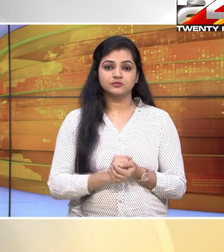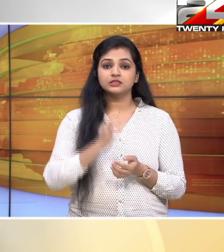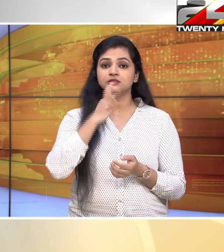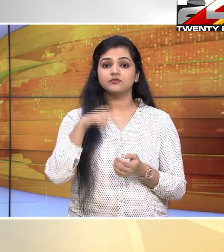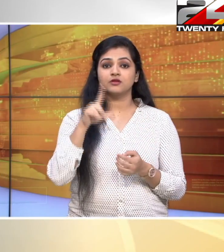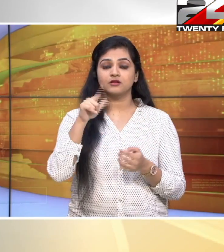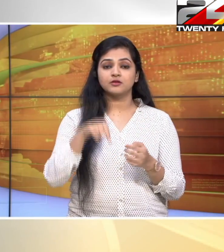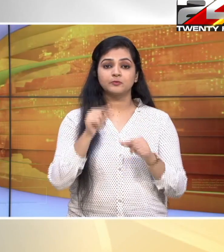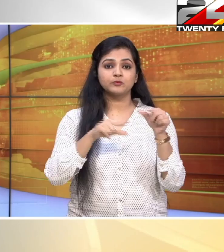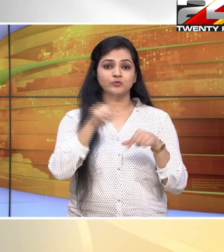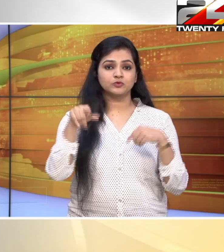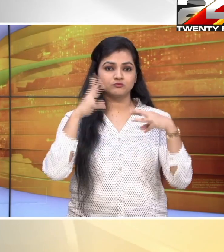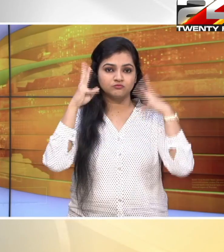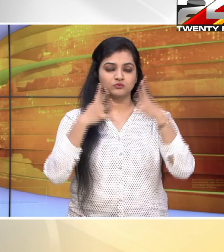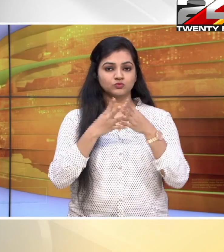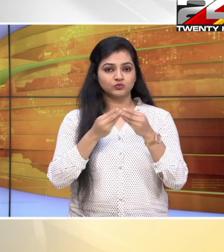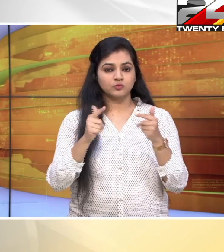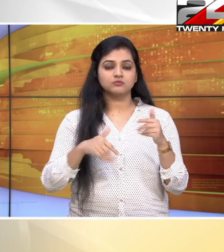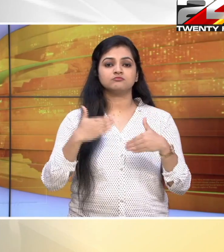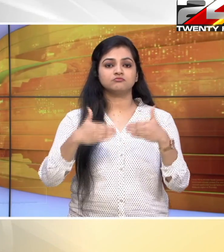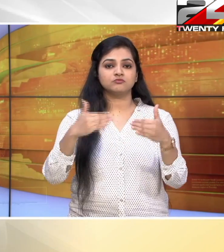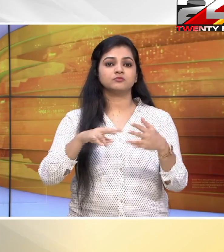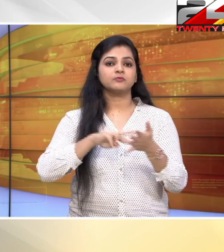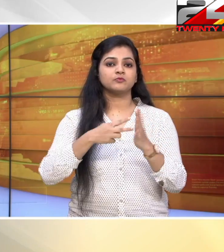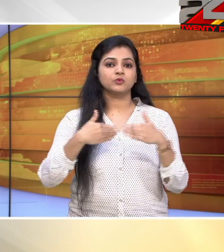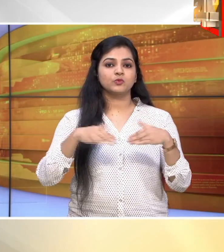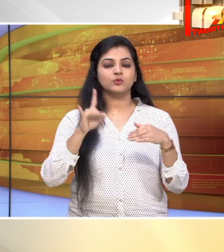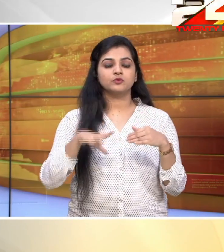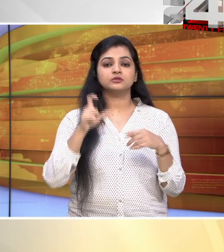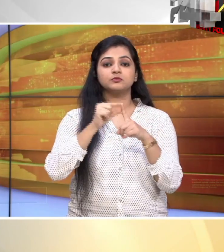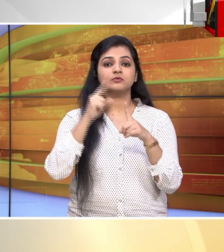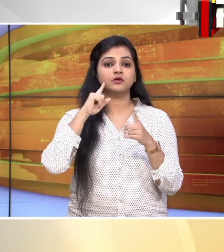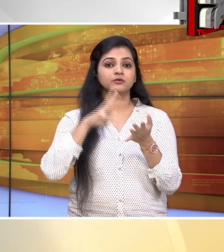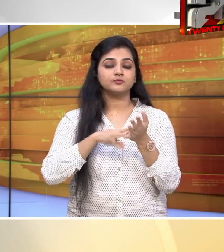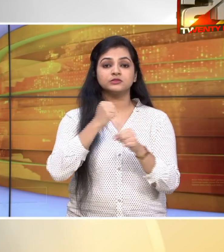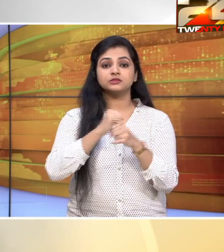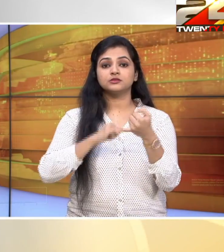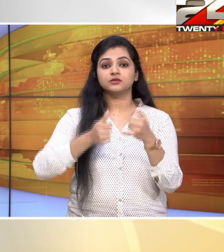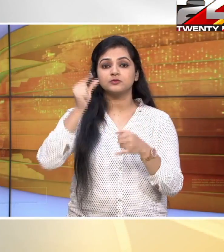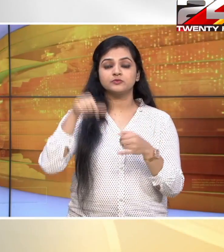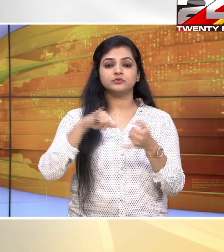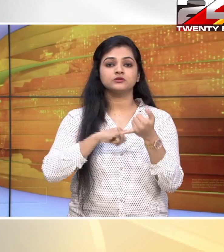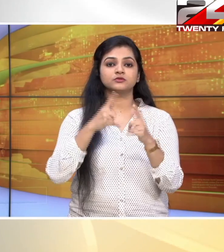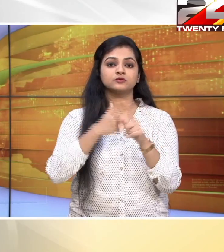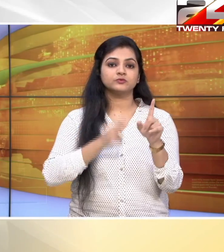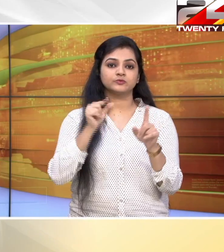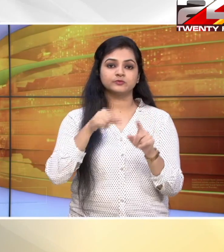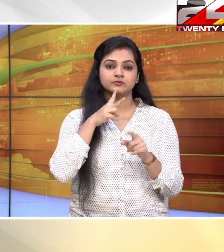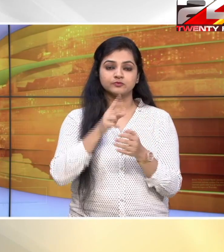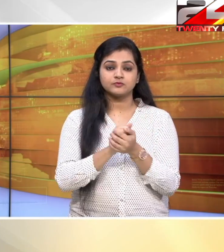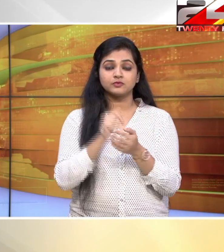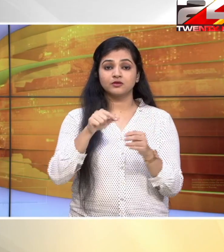സിൽവർ ലൈനിൽ ജനങ്ങളുടെ ആശങ്കകൾ പരിഹരിച്ചു മാത്രമേ പദ്ധതി നടപ്പാക്കുകയുള്ളൂ എന്ന് CPIM ജനറൽ സെക്രട്ടറി സീതാറാം യെച്ചൂരി.